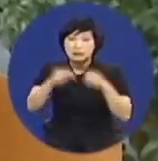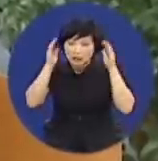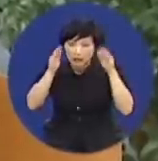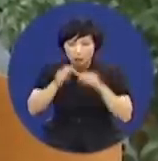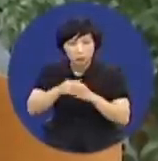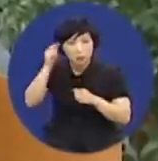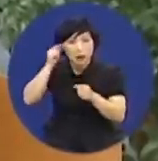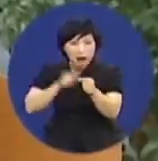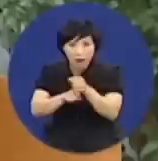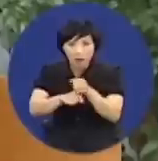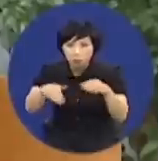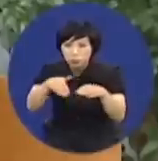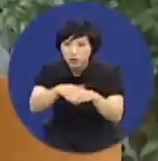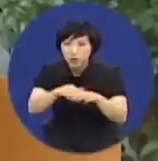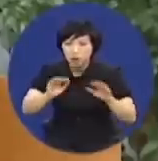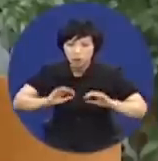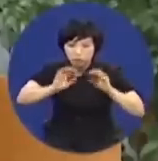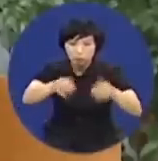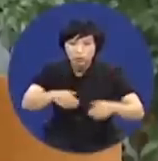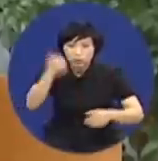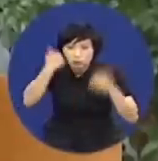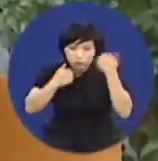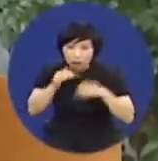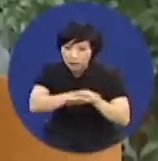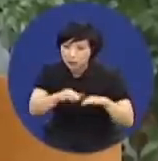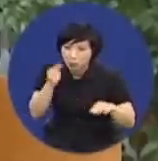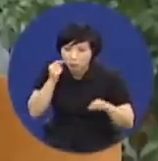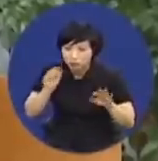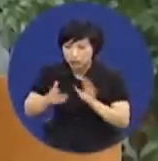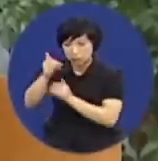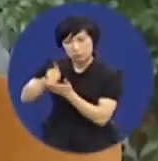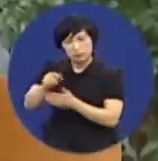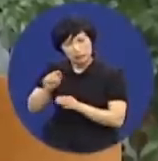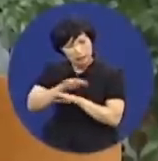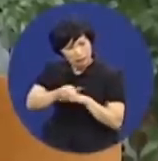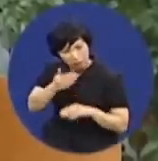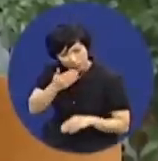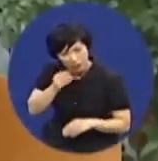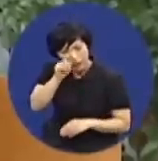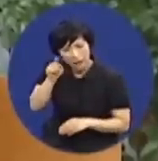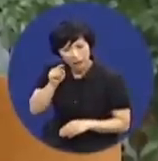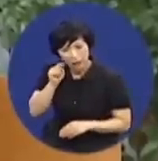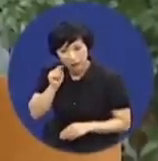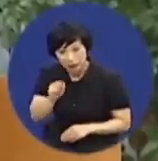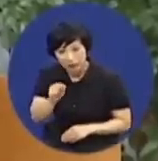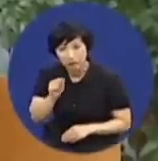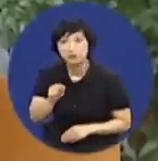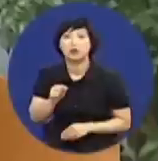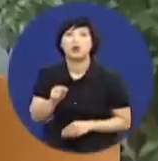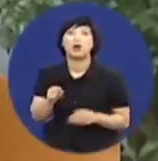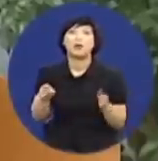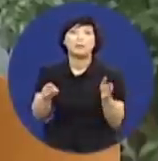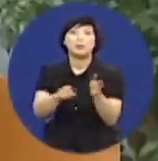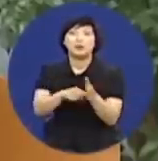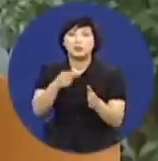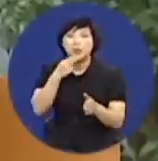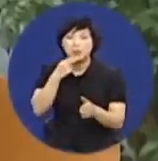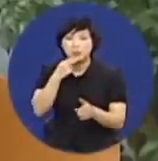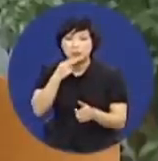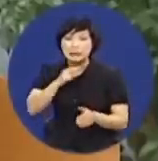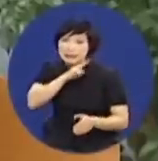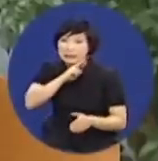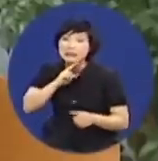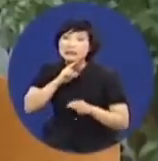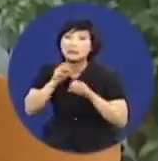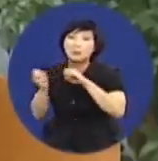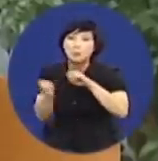医学も科学も文明も地球上の誰もできないのに、イエスなんかができるのかという蔑み、